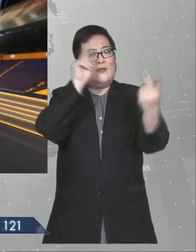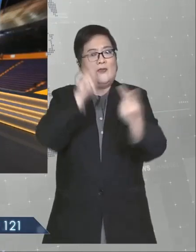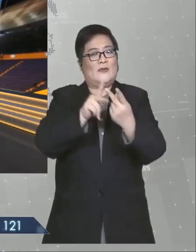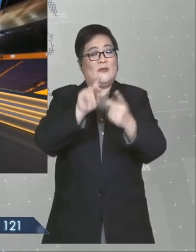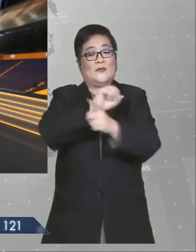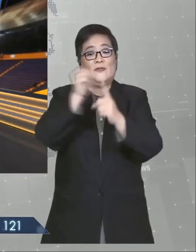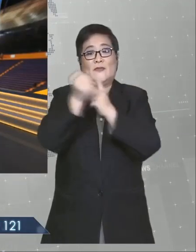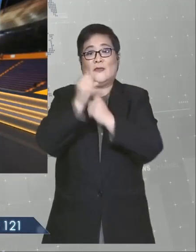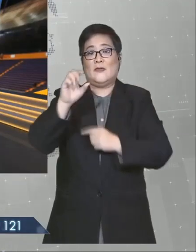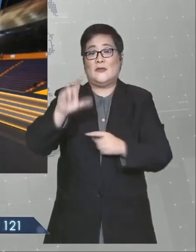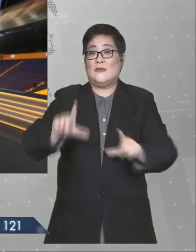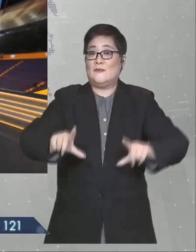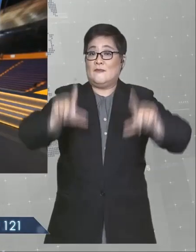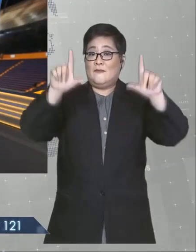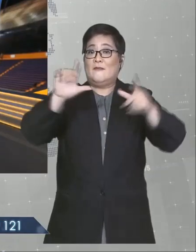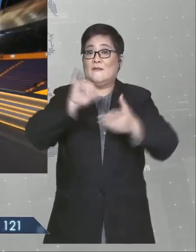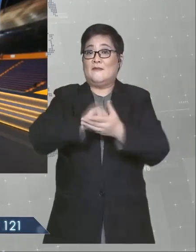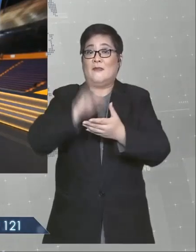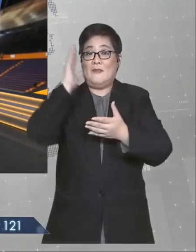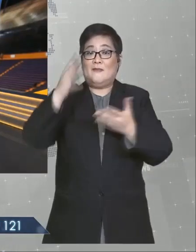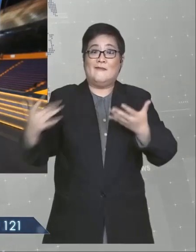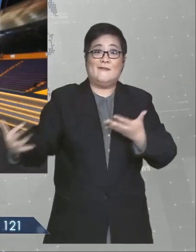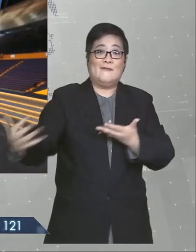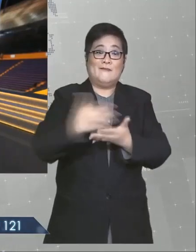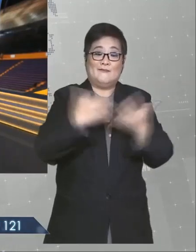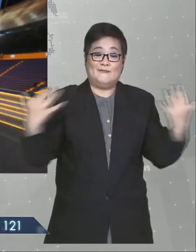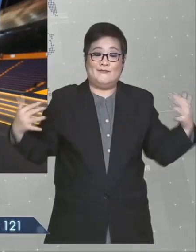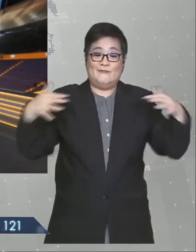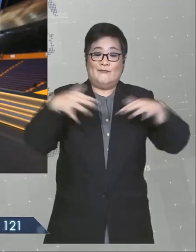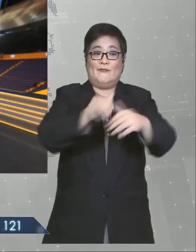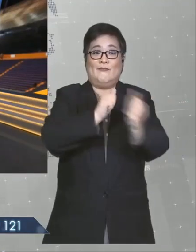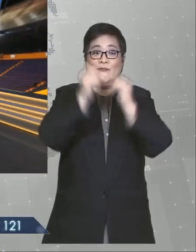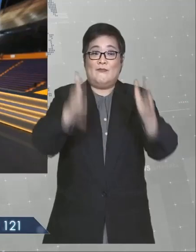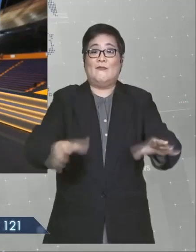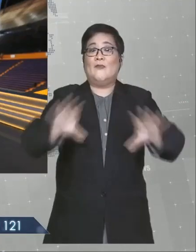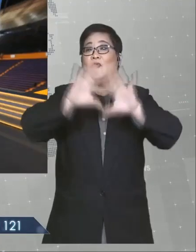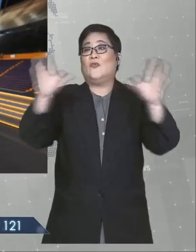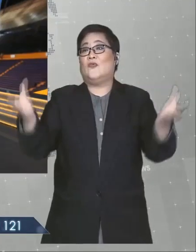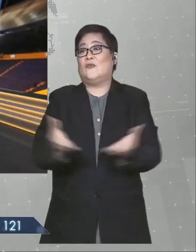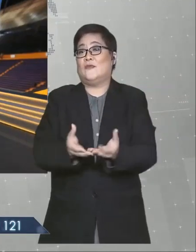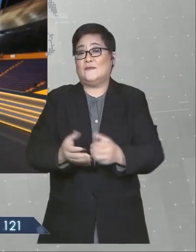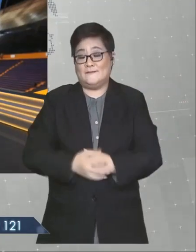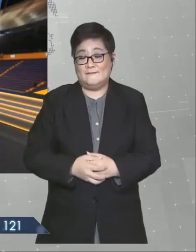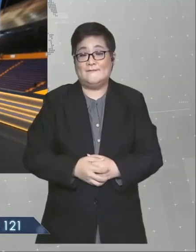dengan status temasya itu yang bakal mengumpulkan barisan jago pecut dunia.